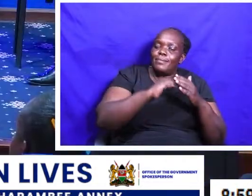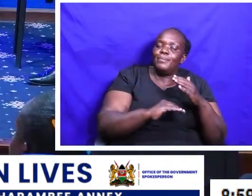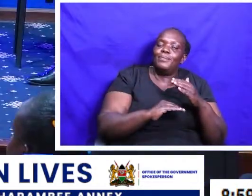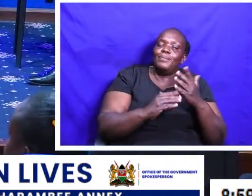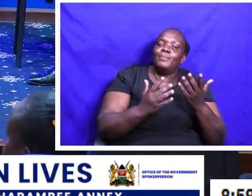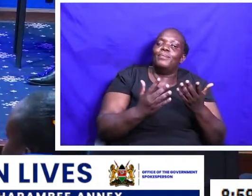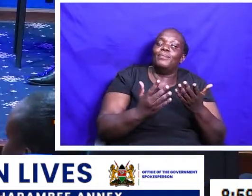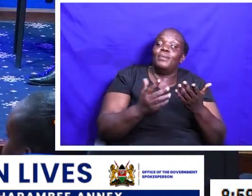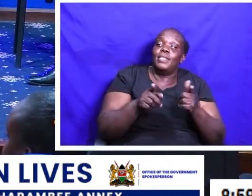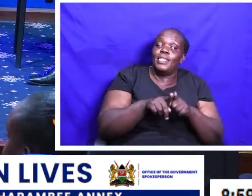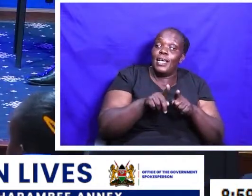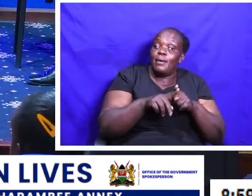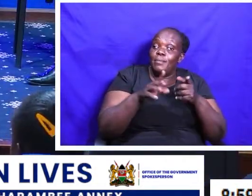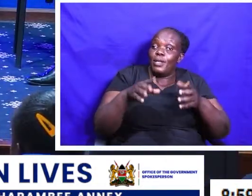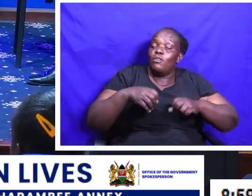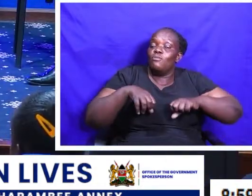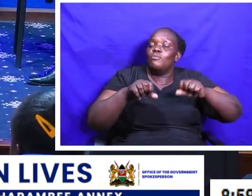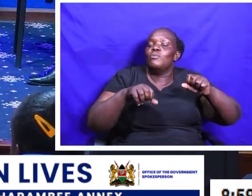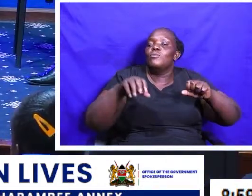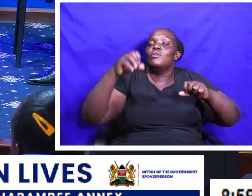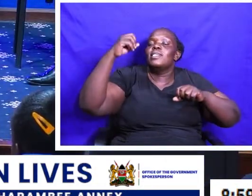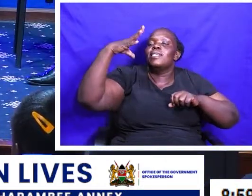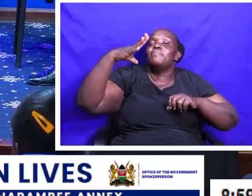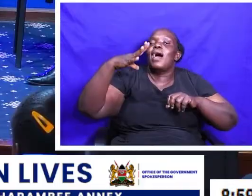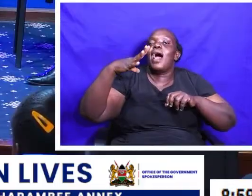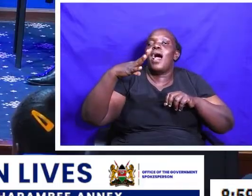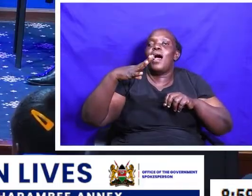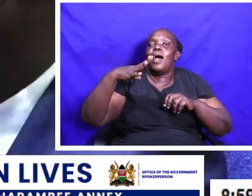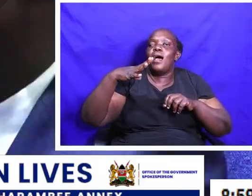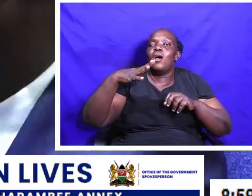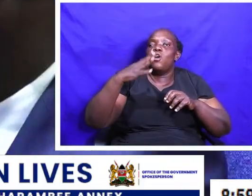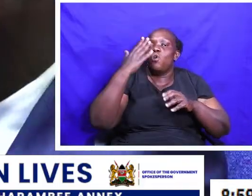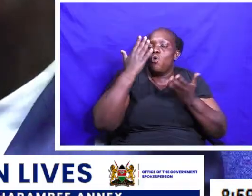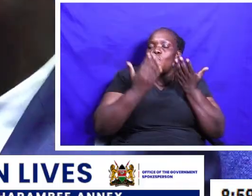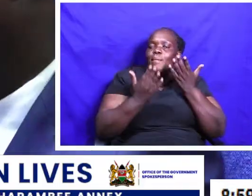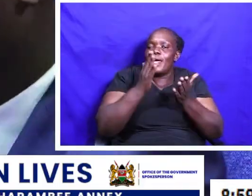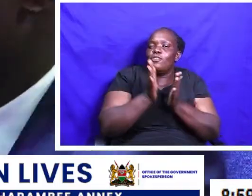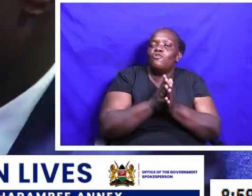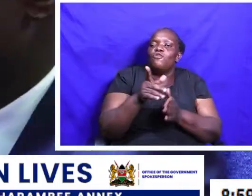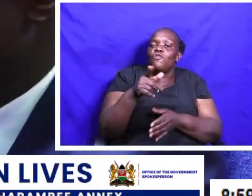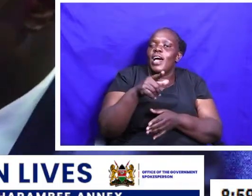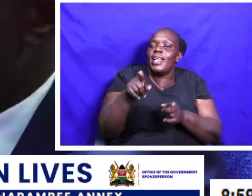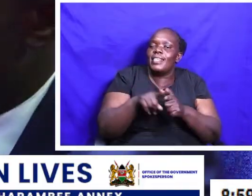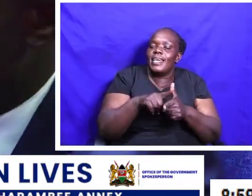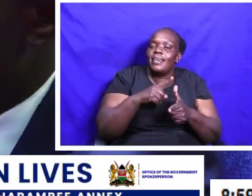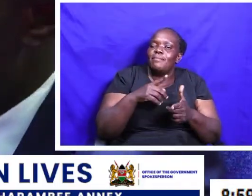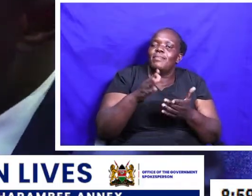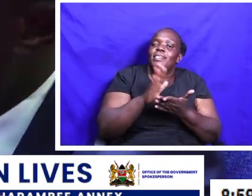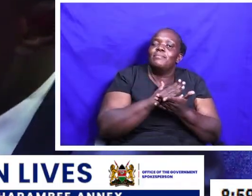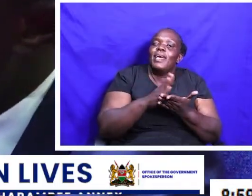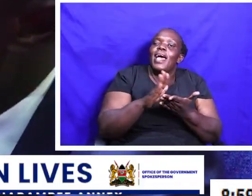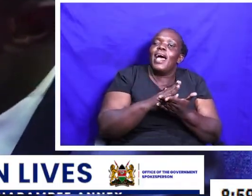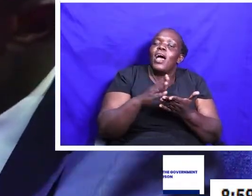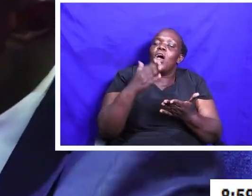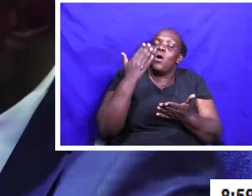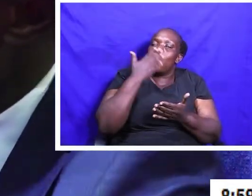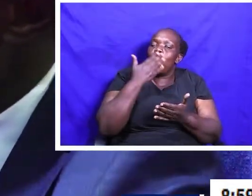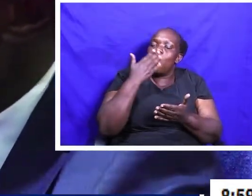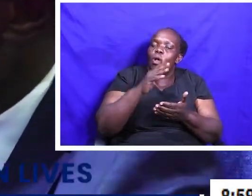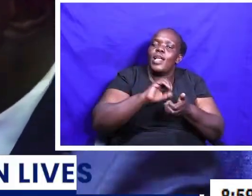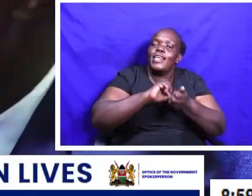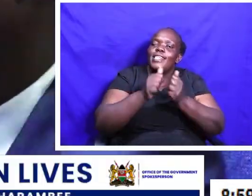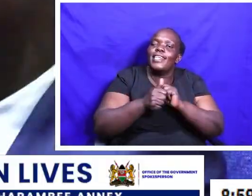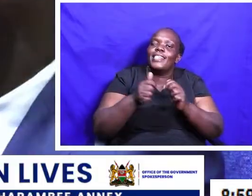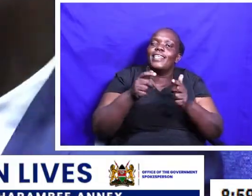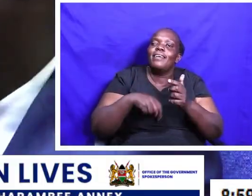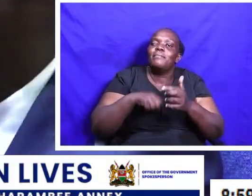50%. Ukiangalia ukikuwa na pikipiki ya mafuta na ile ya stima. Yeah, kwa sababu sasa spare parts, hii oil yenye ulikuwa una change kila